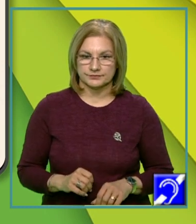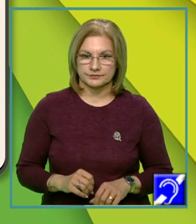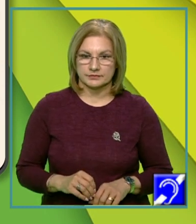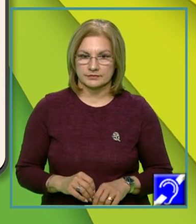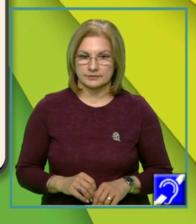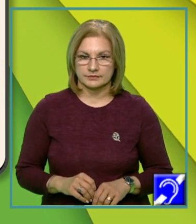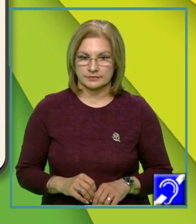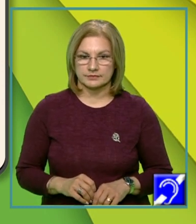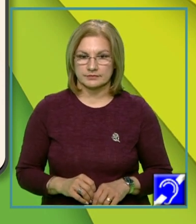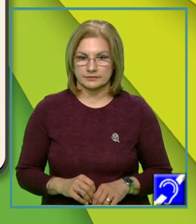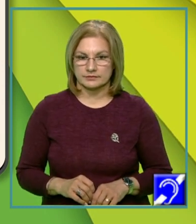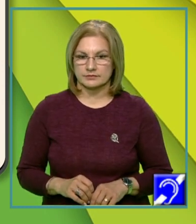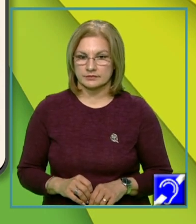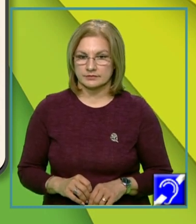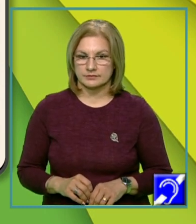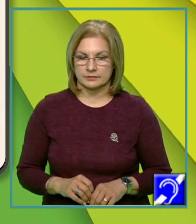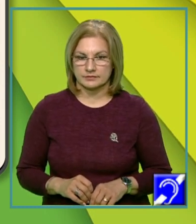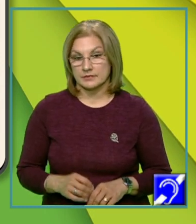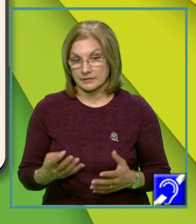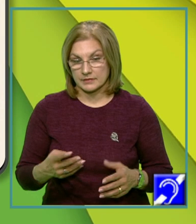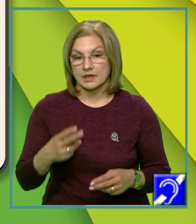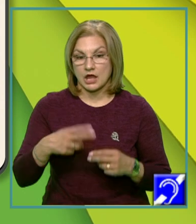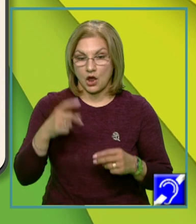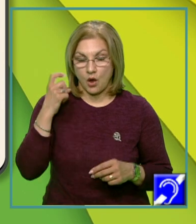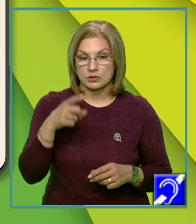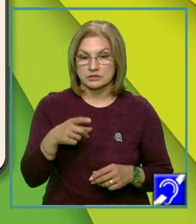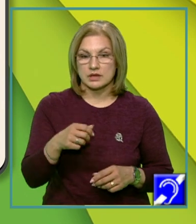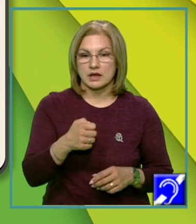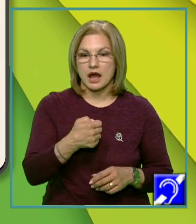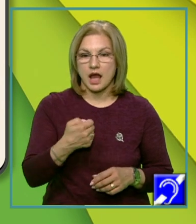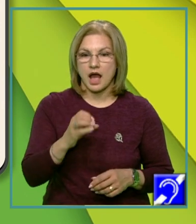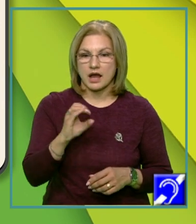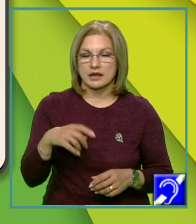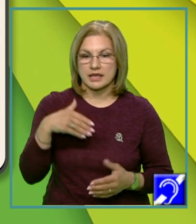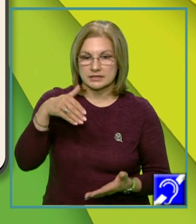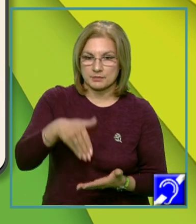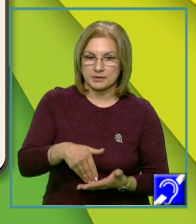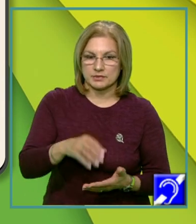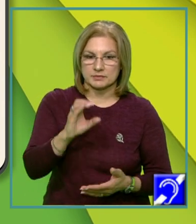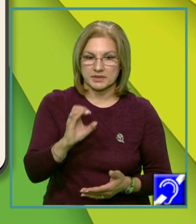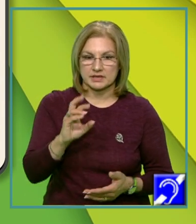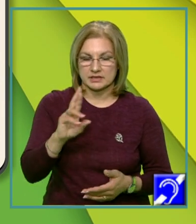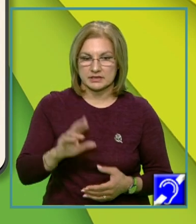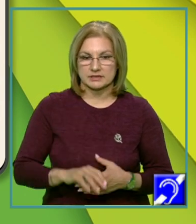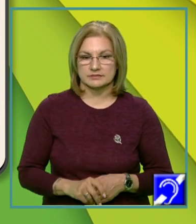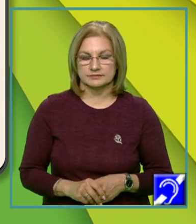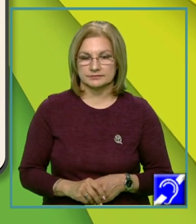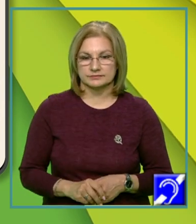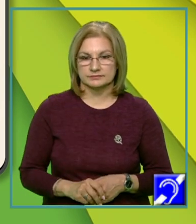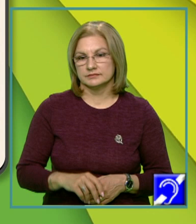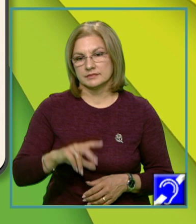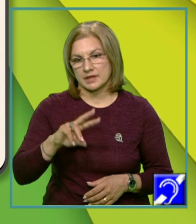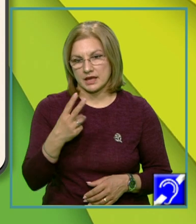șase tunci concluzionăm că a c este perpendicular pe c r o a